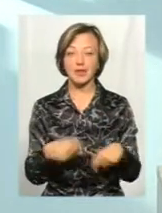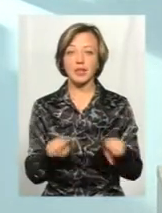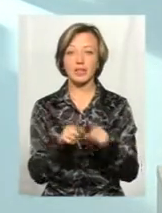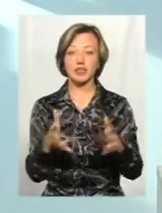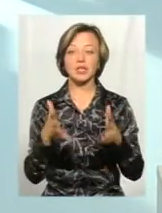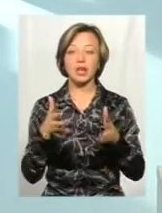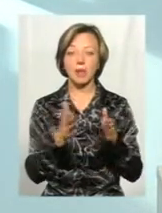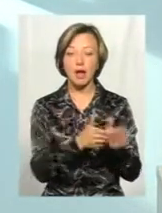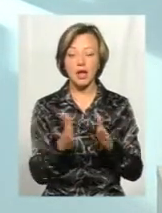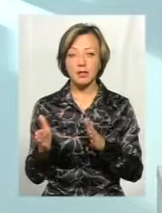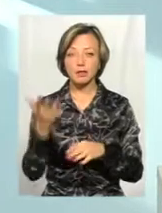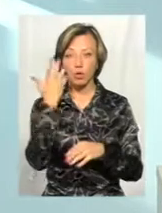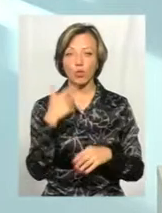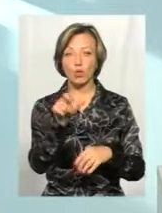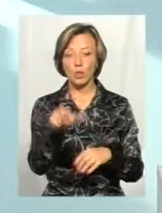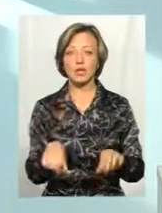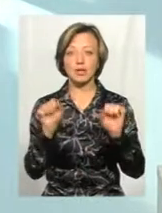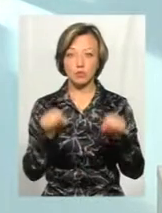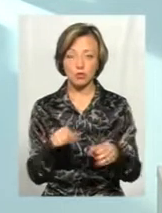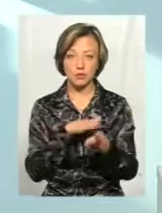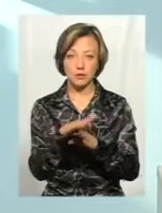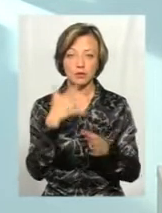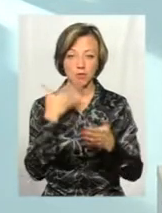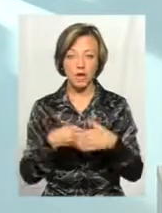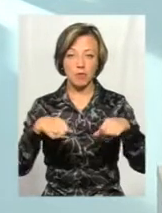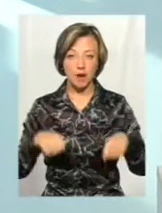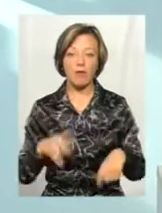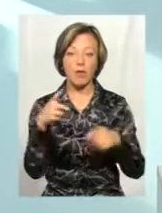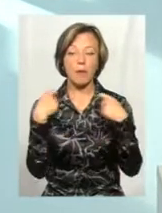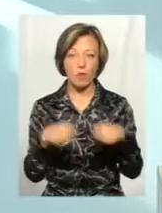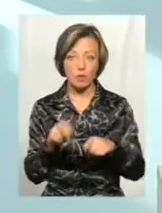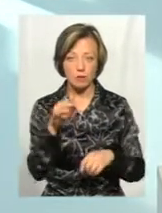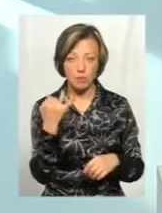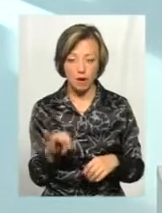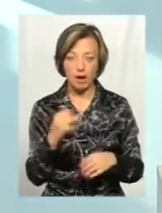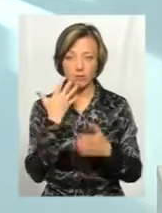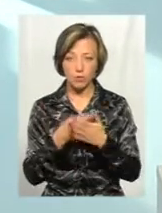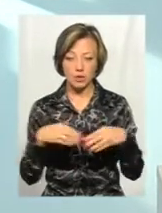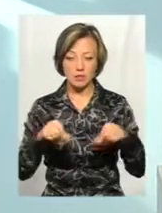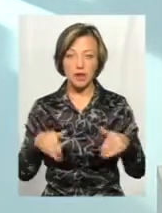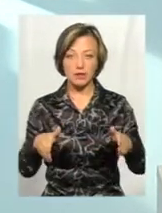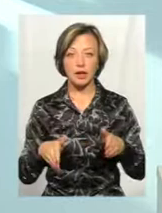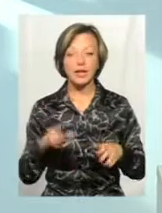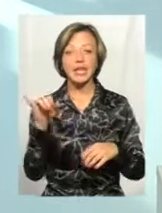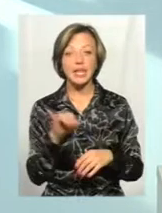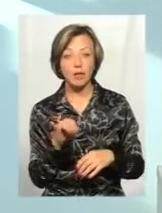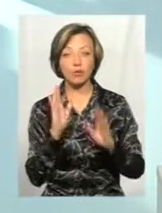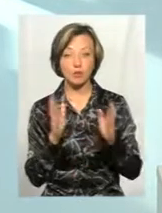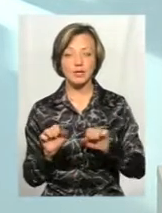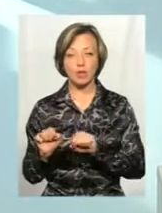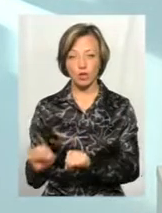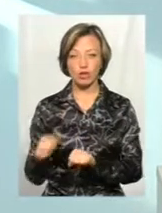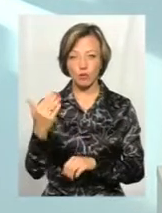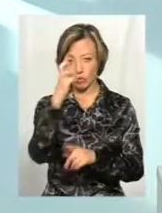чіткий механізм, при якому людина і зможе реалізувати своє право на продаж свого паю, на свого земельного участку, і, власне, буде